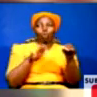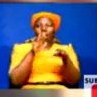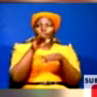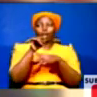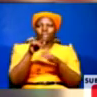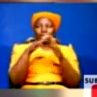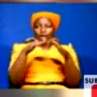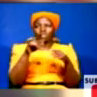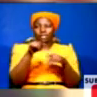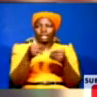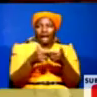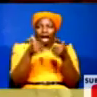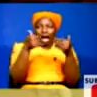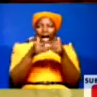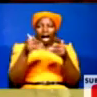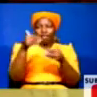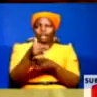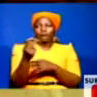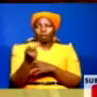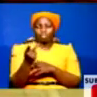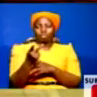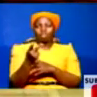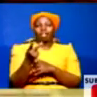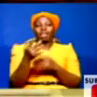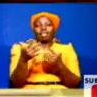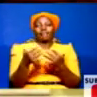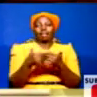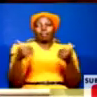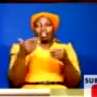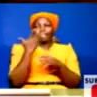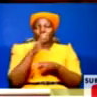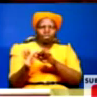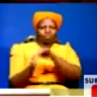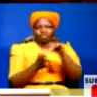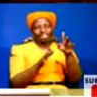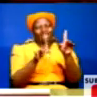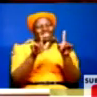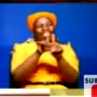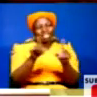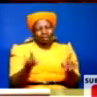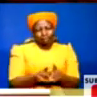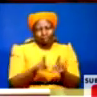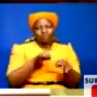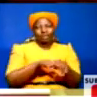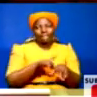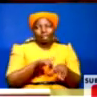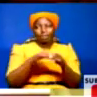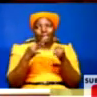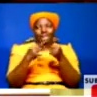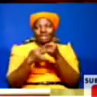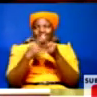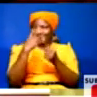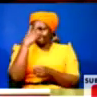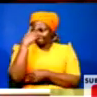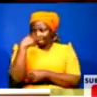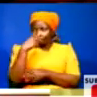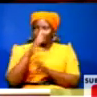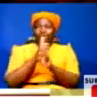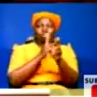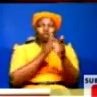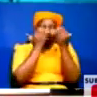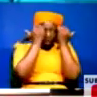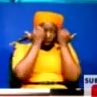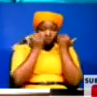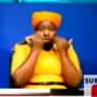kwa Keitany na Linturi. Wakati huo huo, washukiwa wanane wameshtakiwa na kula njama ya kuilagai benki ya